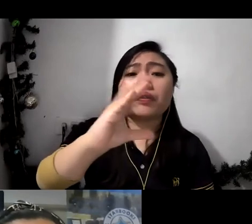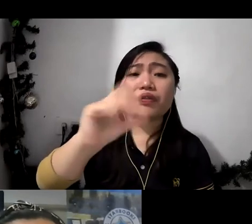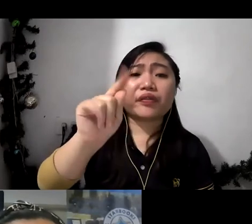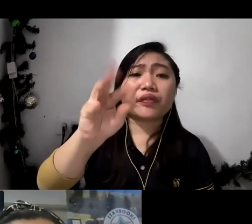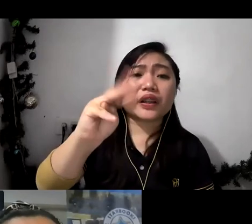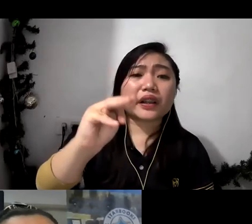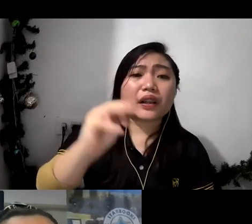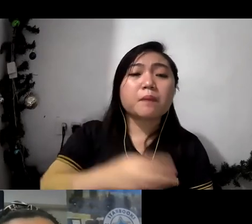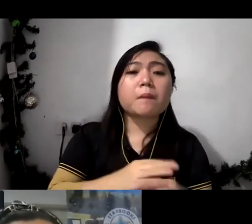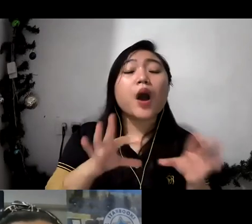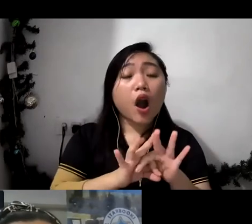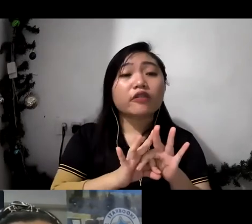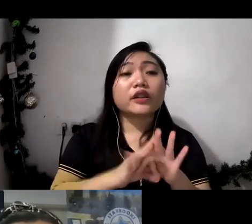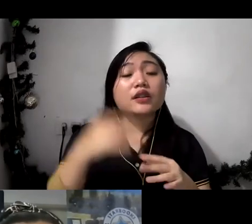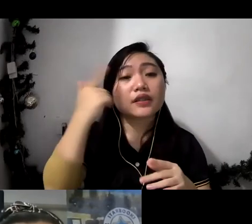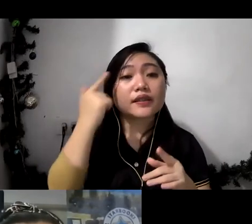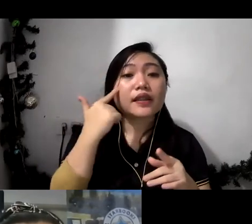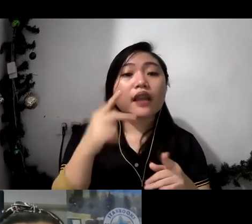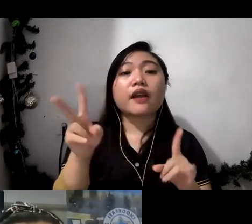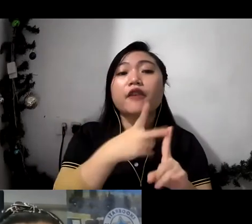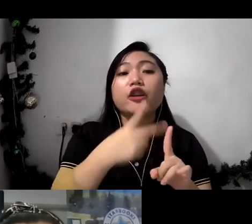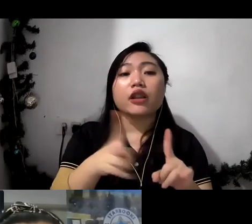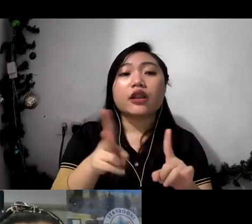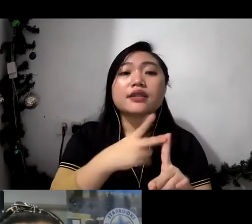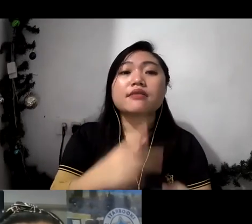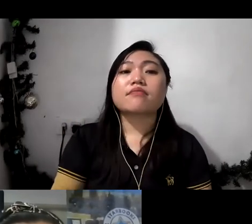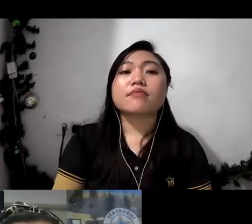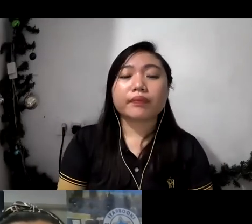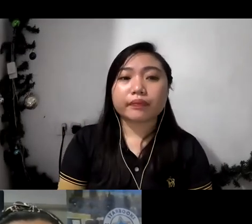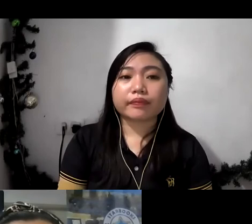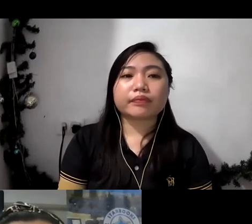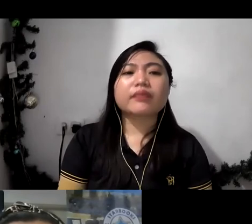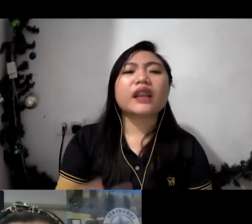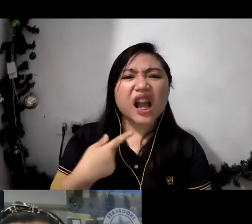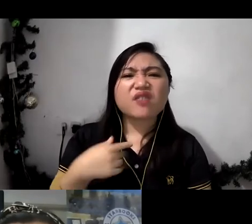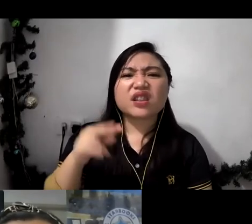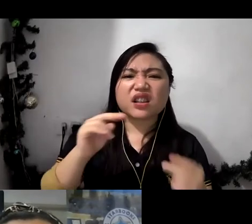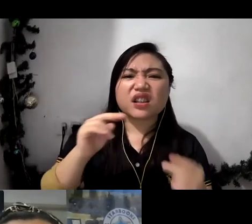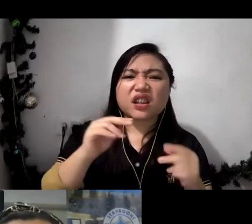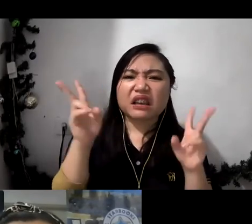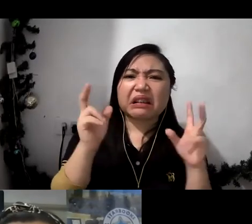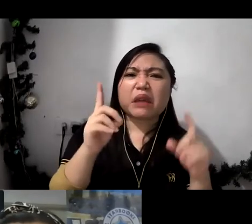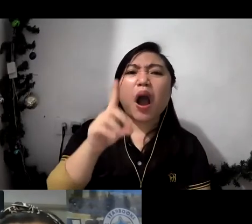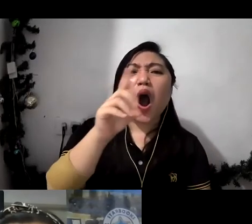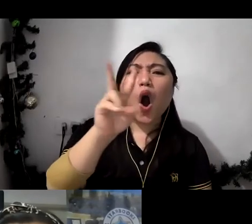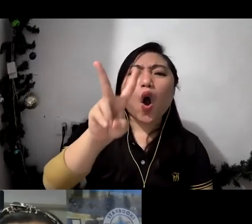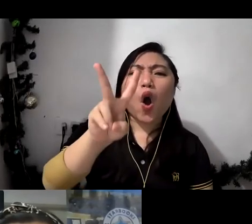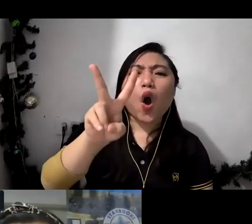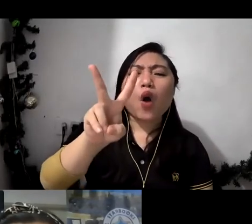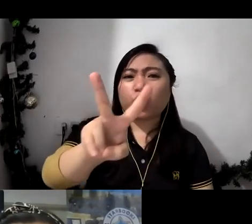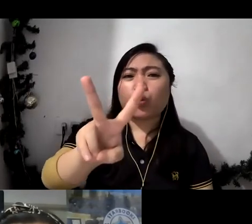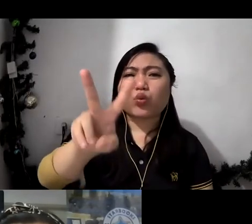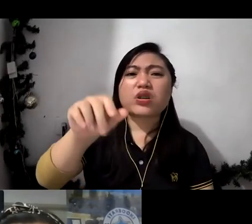babae. Pero pag lalaki, no, may ganun din. May double standard, kumbaga. At ang batas, no, wala man po kayo